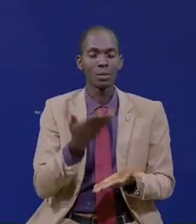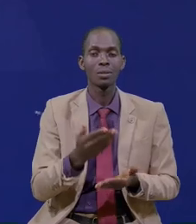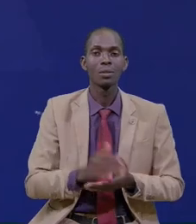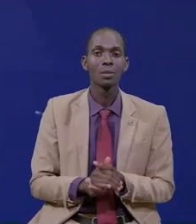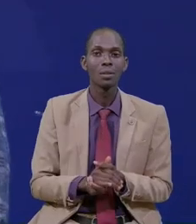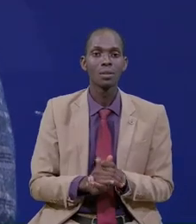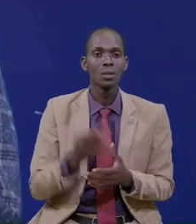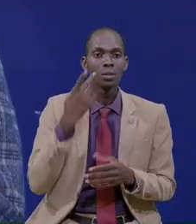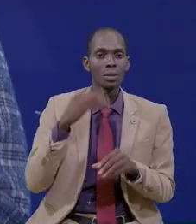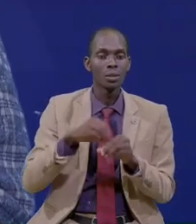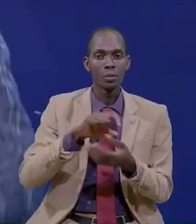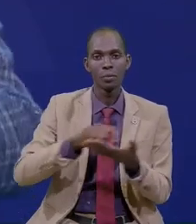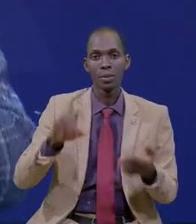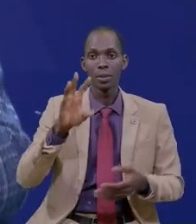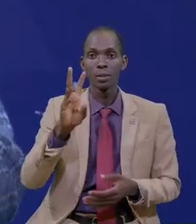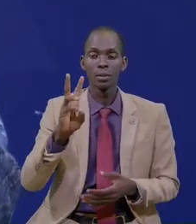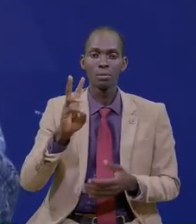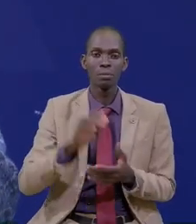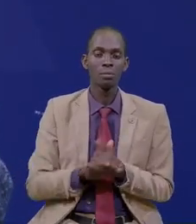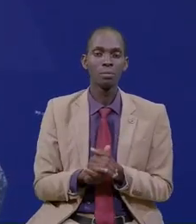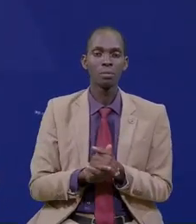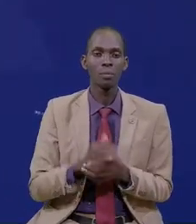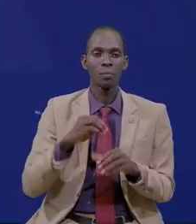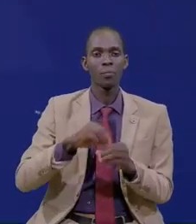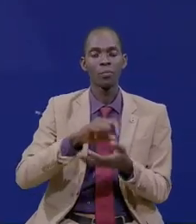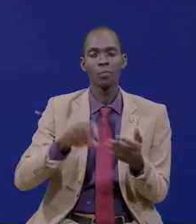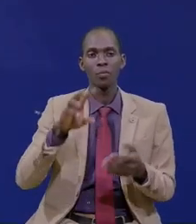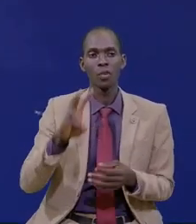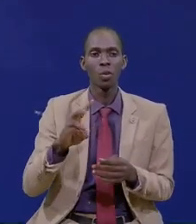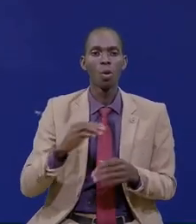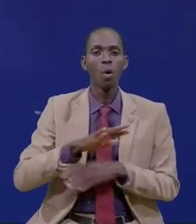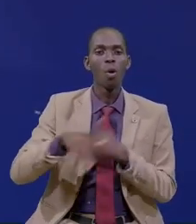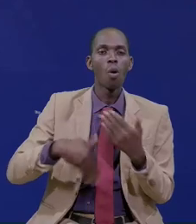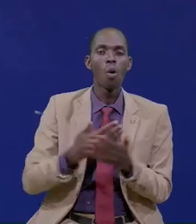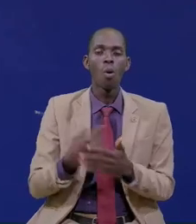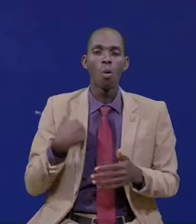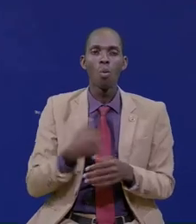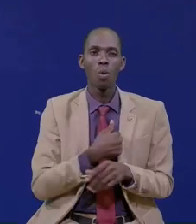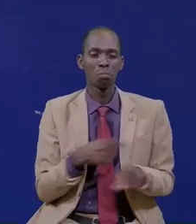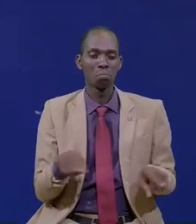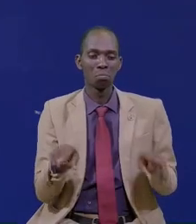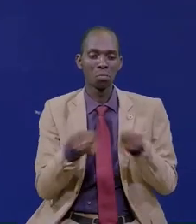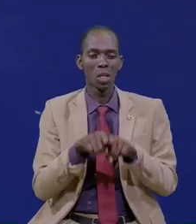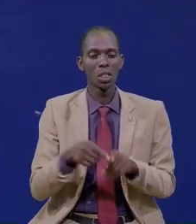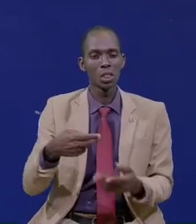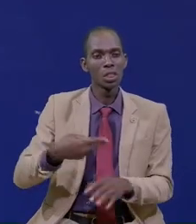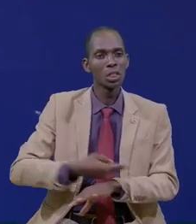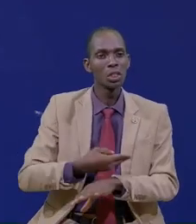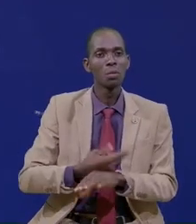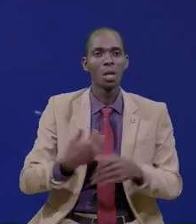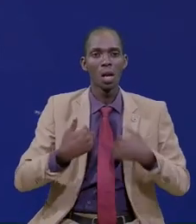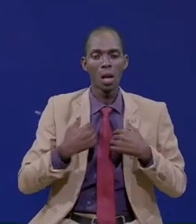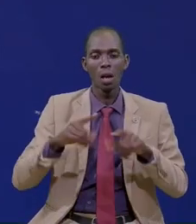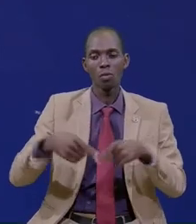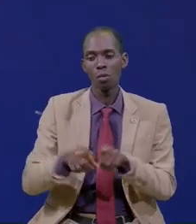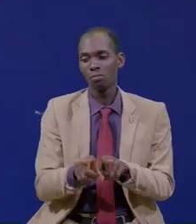Look at verse 6. In verse 6, all we like sheep have gone astray. Nous